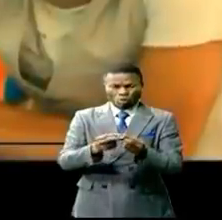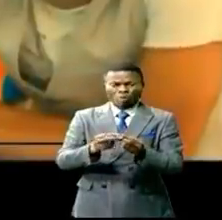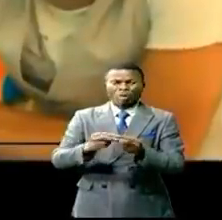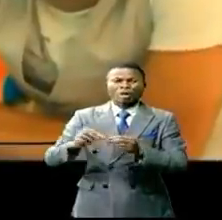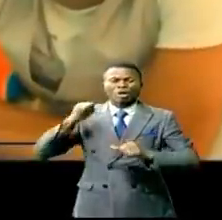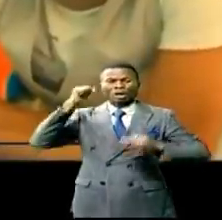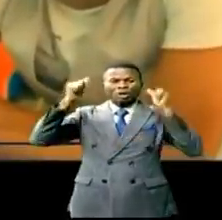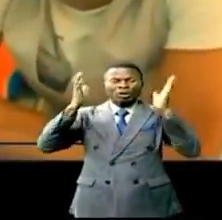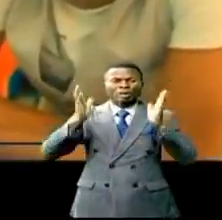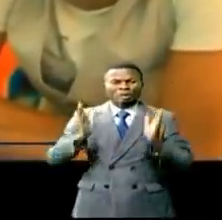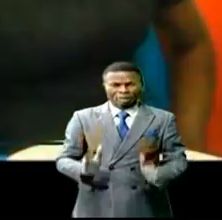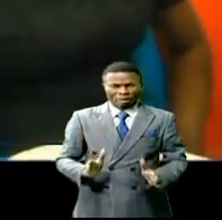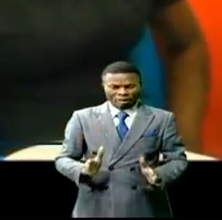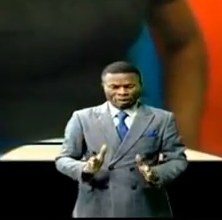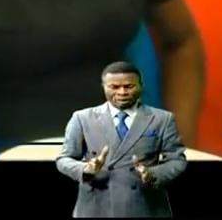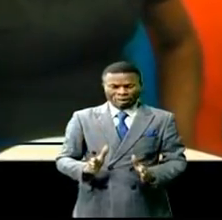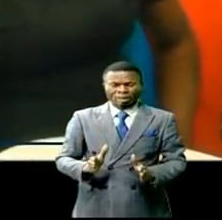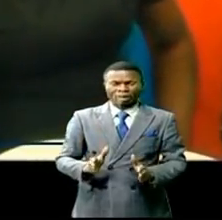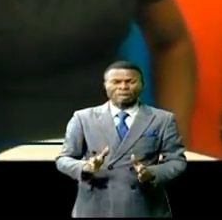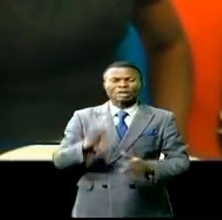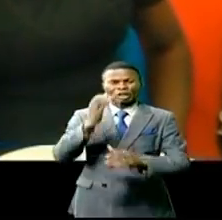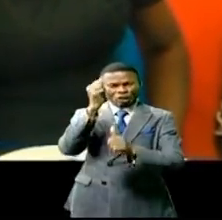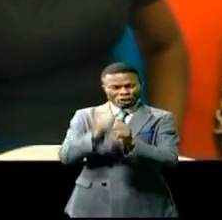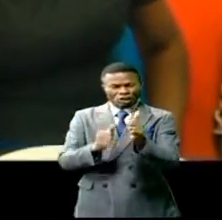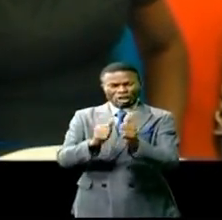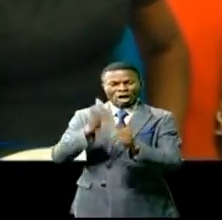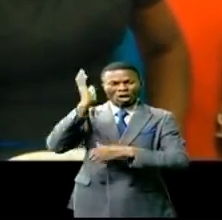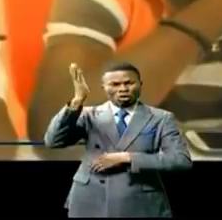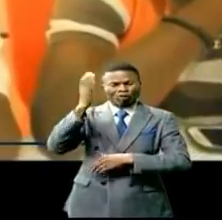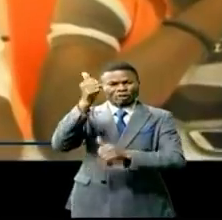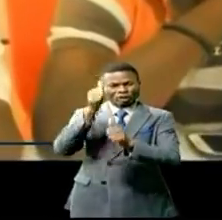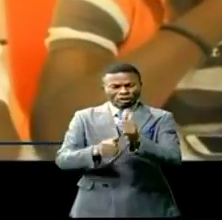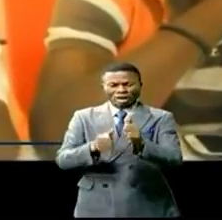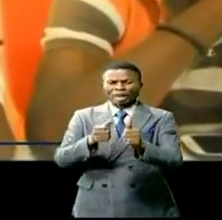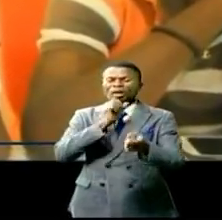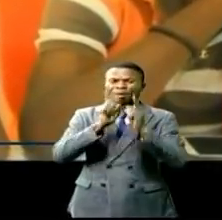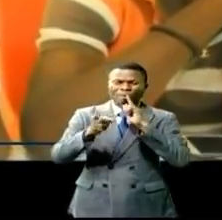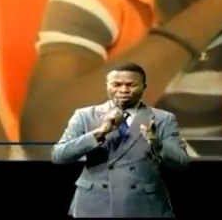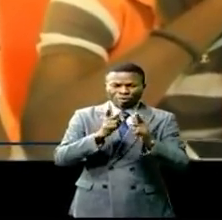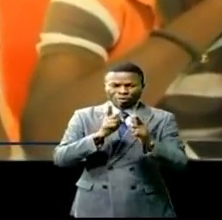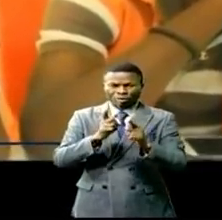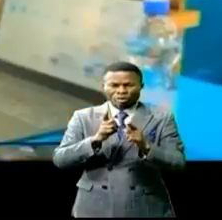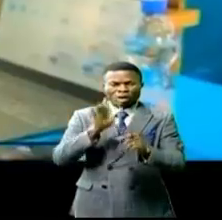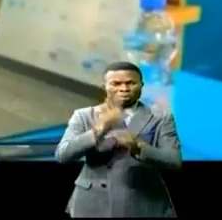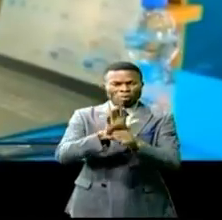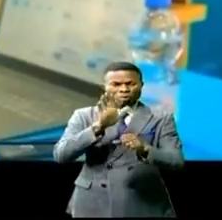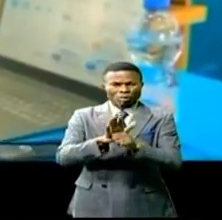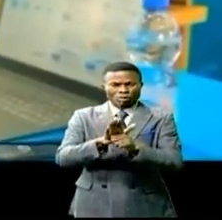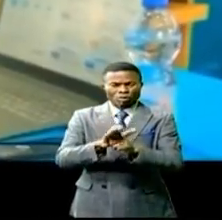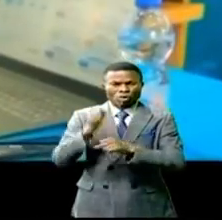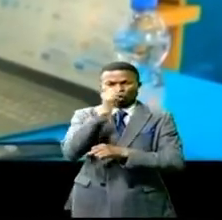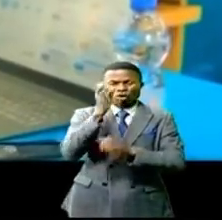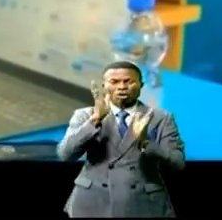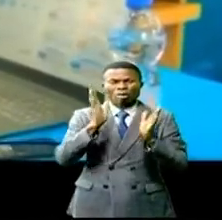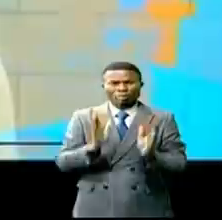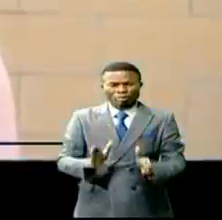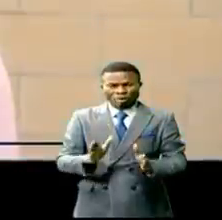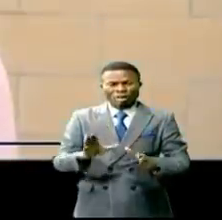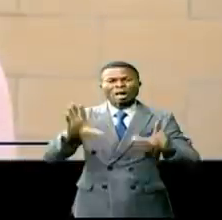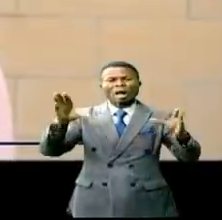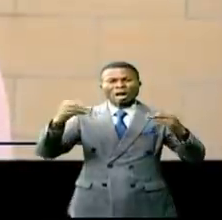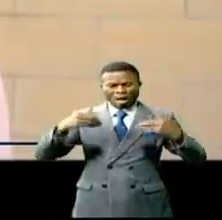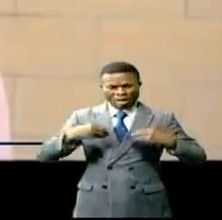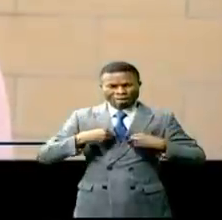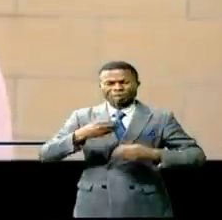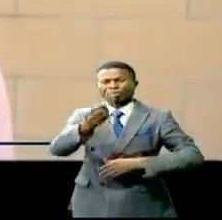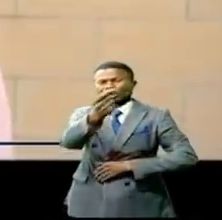et à chaque conférence à chaque séance des changes un très grand nombre d'artistes comédiens adopté la vaccination